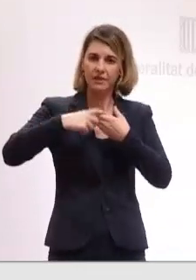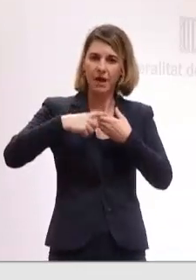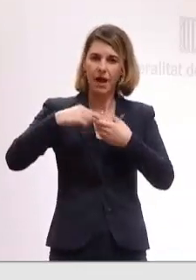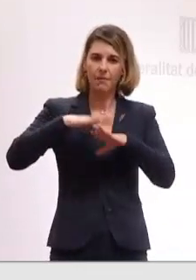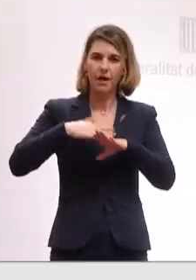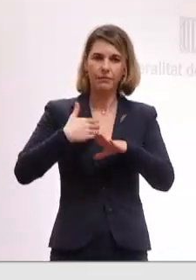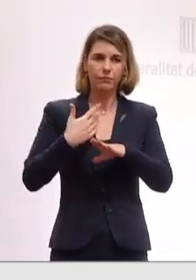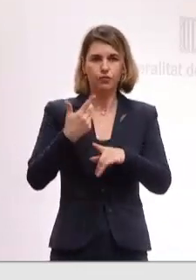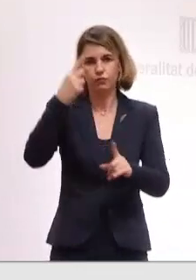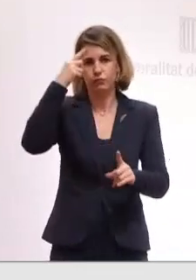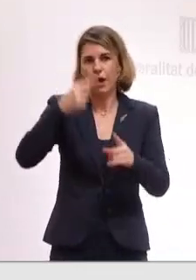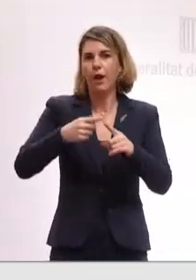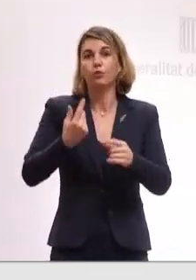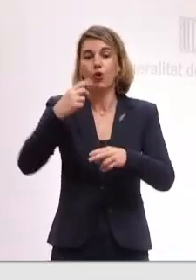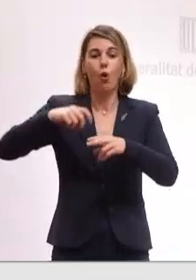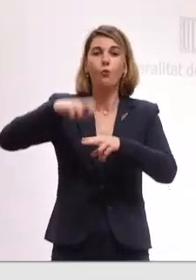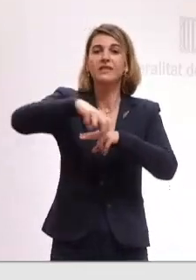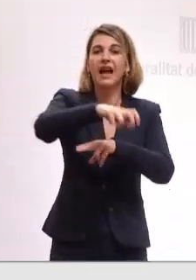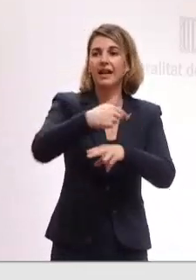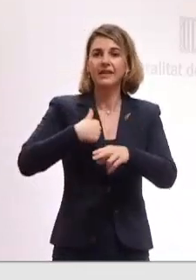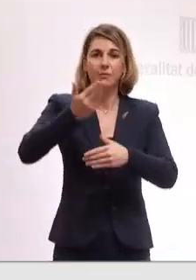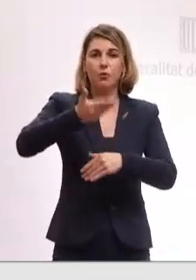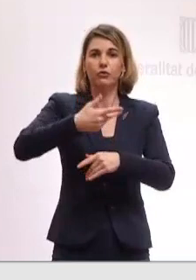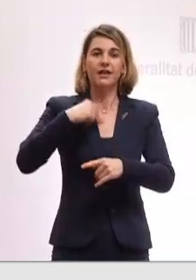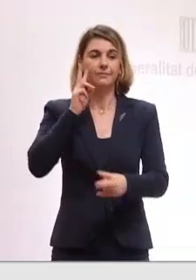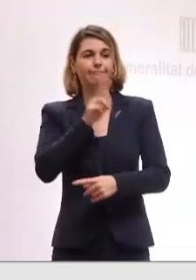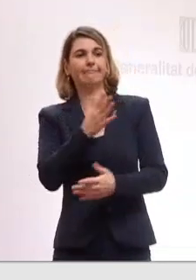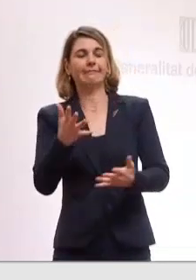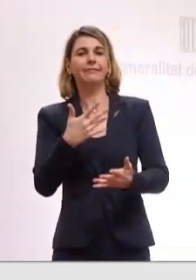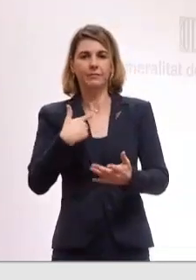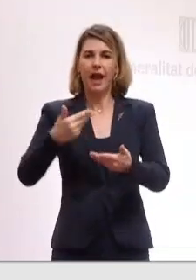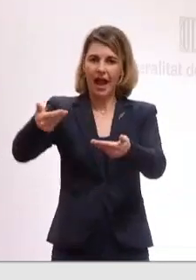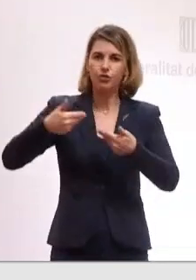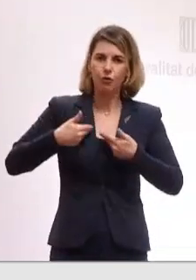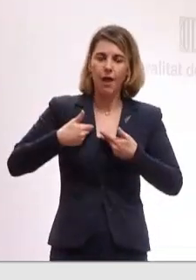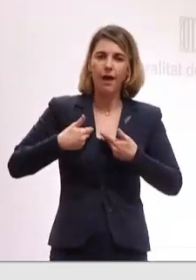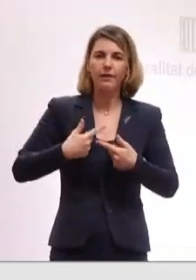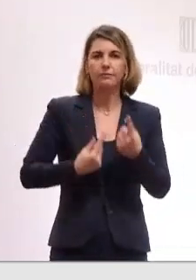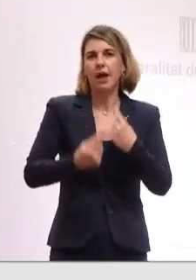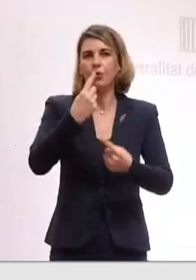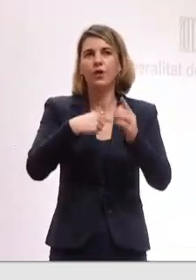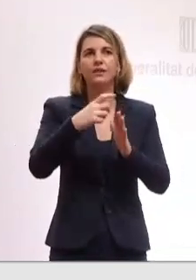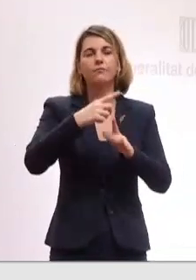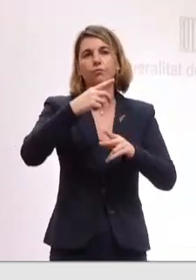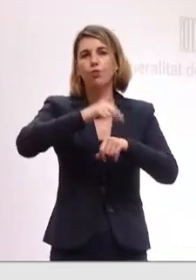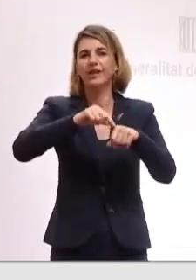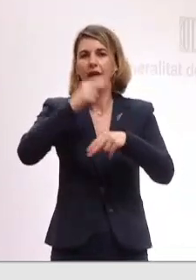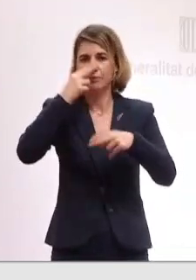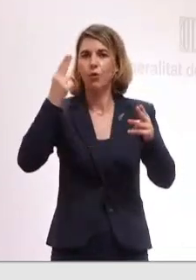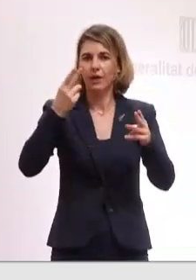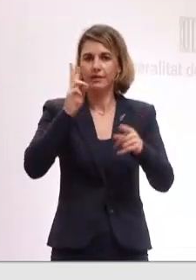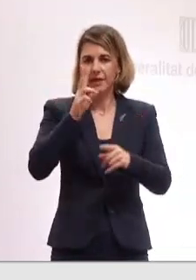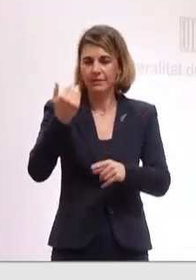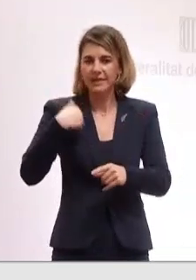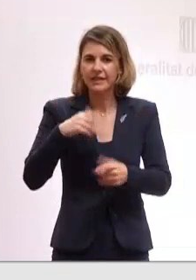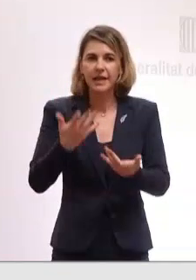contribuir a superar alguns obstacles importants que s'havien plantejat en l'aplicació d'algunes de les polítiques públiques davant